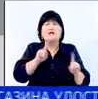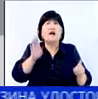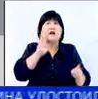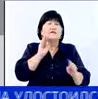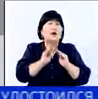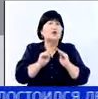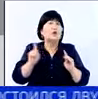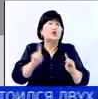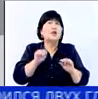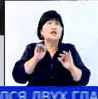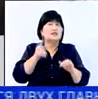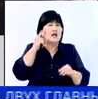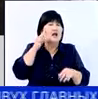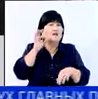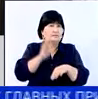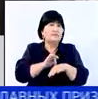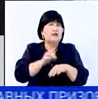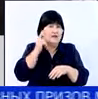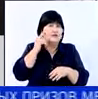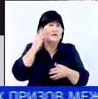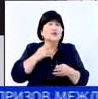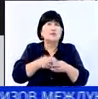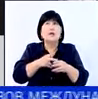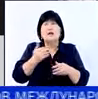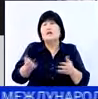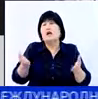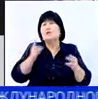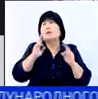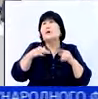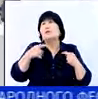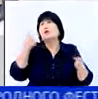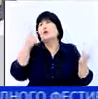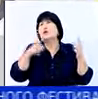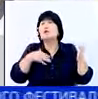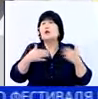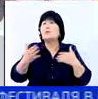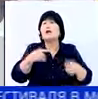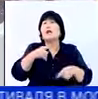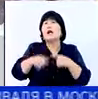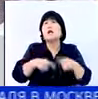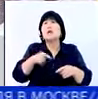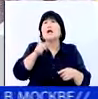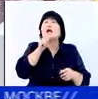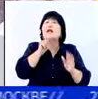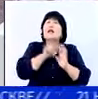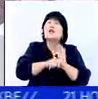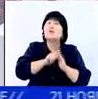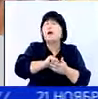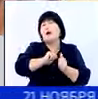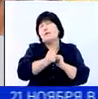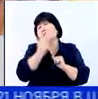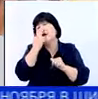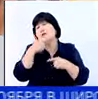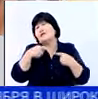состав, что иначе действует на волосы. Ульрике Мария призвала парикмахеров более творчески подходить к процессу, экспериментировать, менять